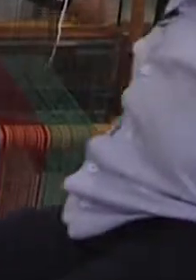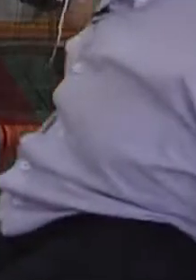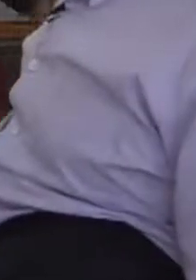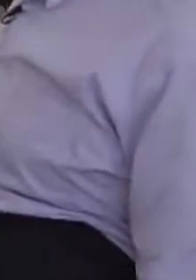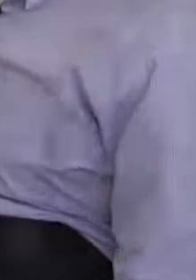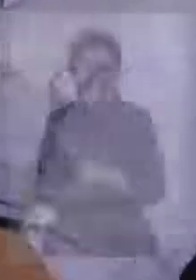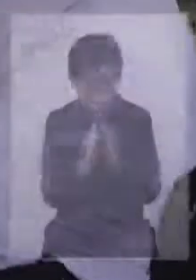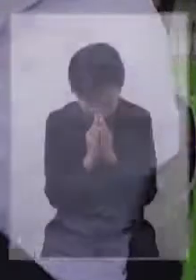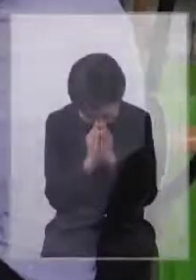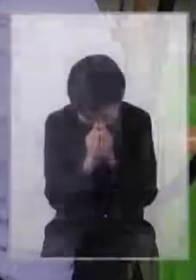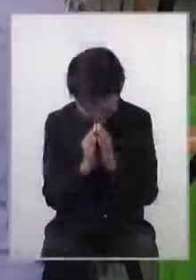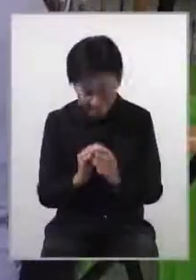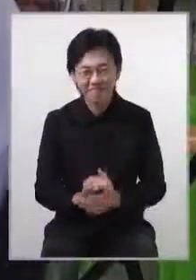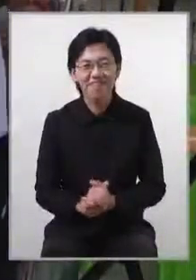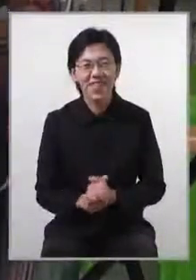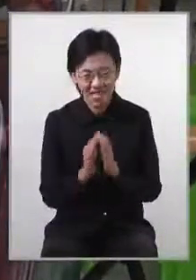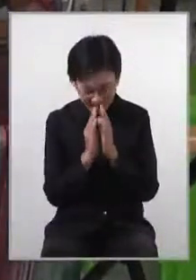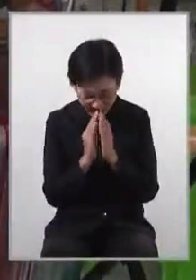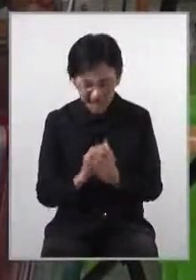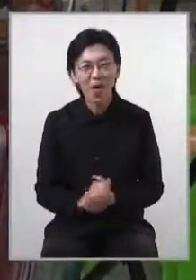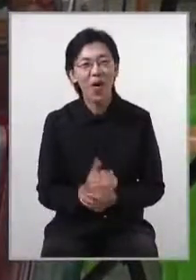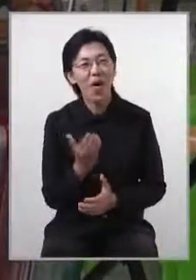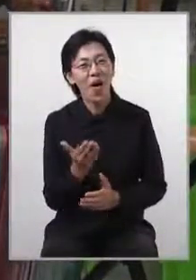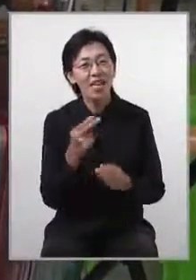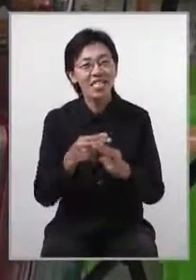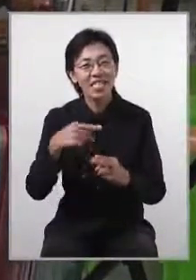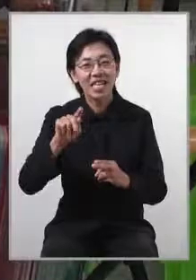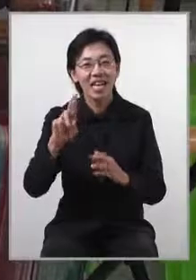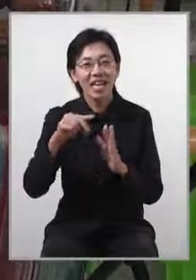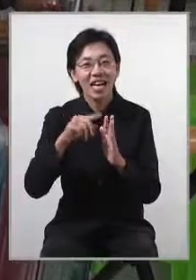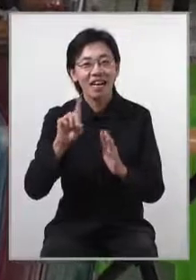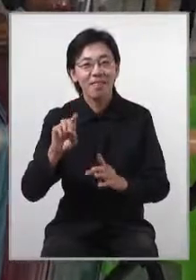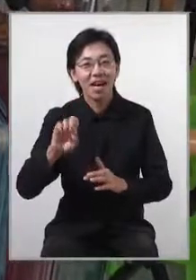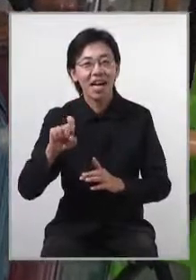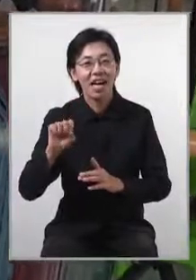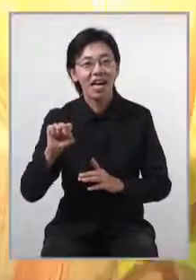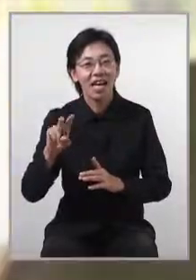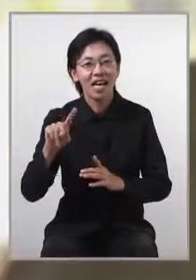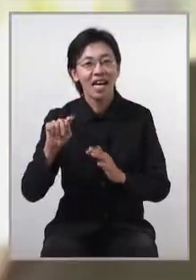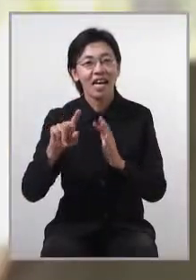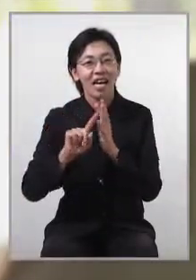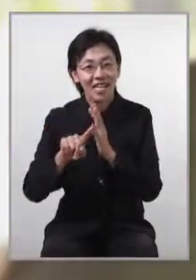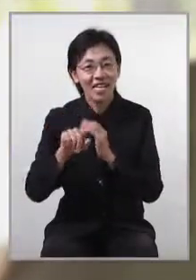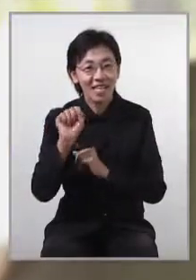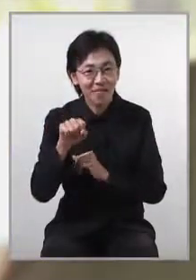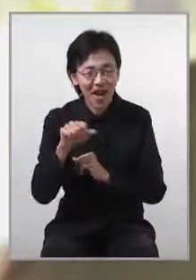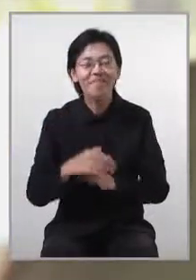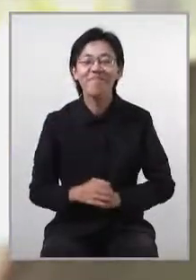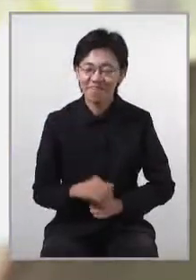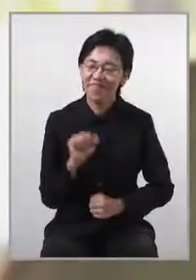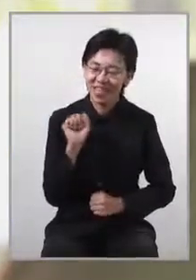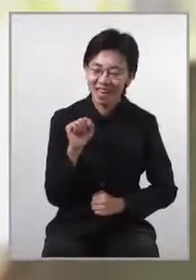สวัสดีครับ สวัสดีครับ ครับผมคุณพ่อประดิษฐ์ปรีชานนท์ใช่ไหมครับ ใช่ครับผม